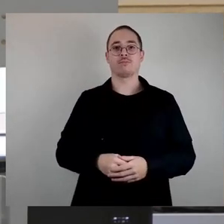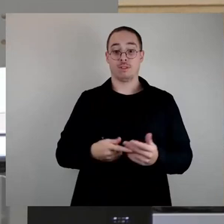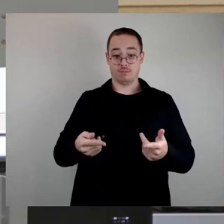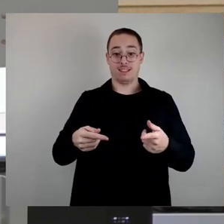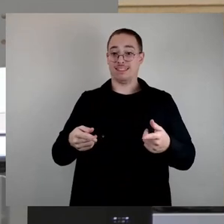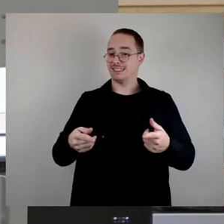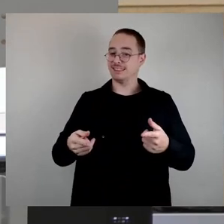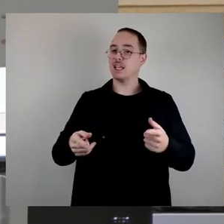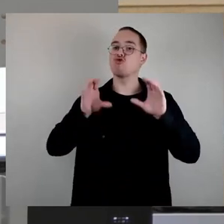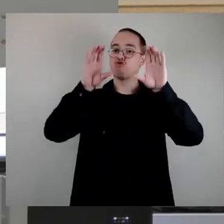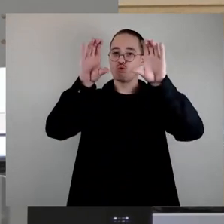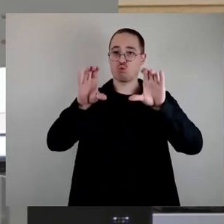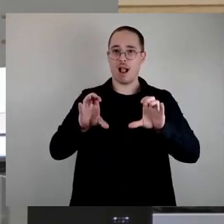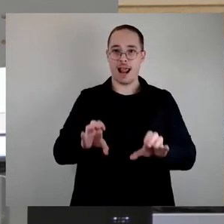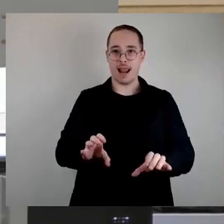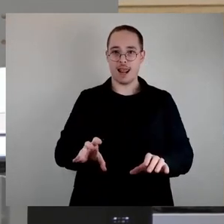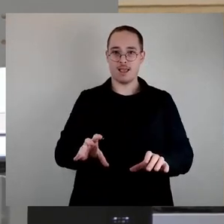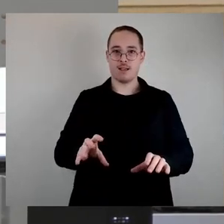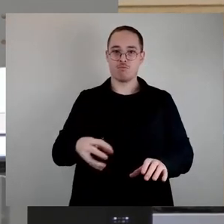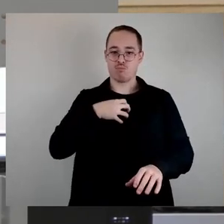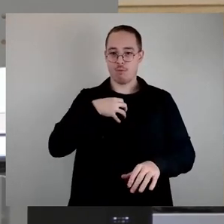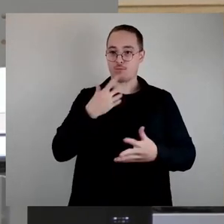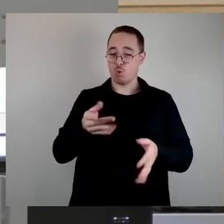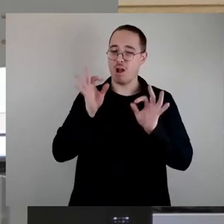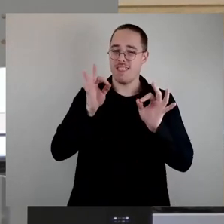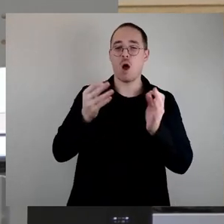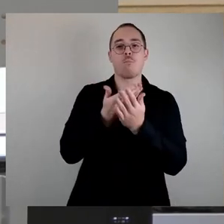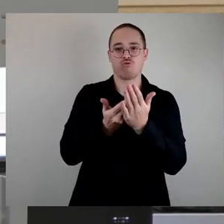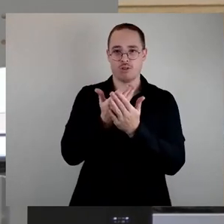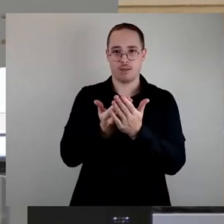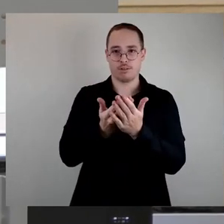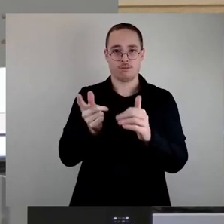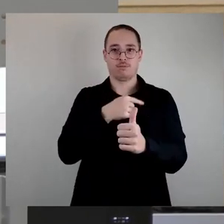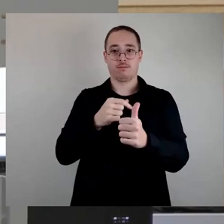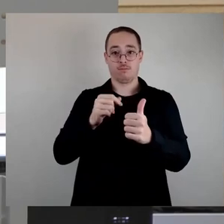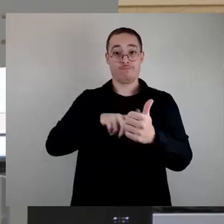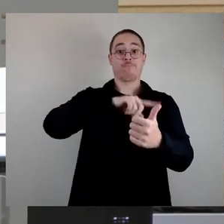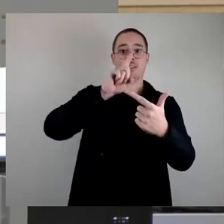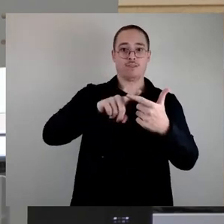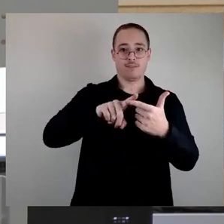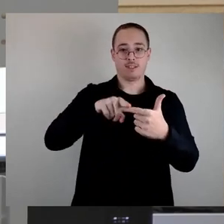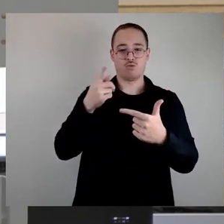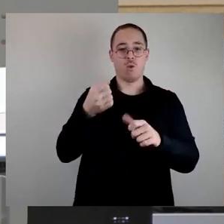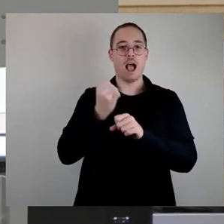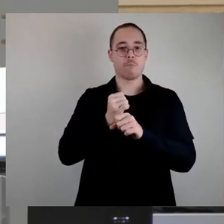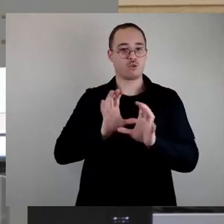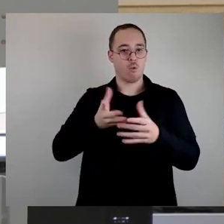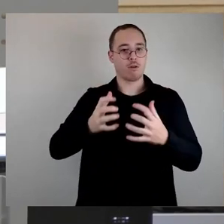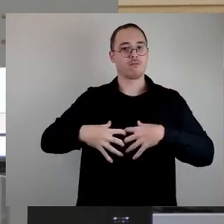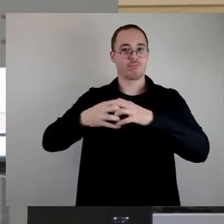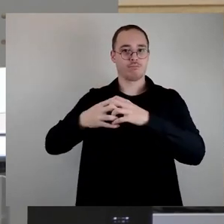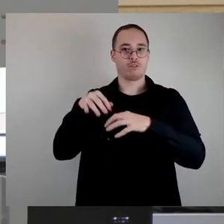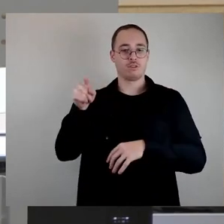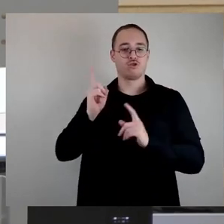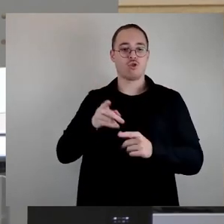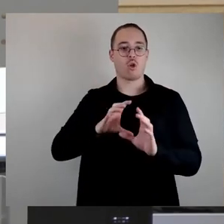genau. Hier, oder? Zweitens, eine Arbeitsgruppe. Und diese Arbeitsgruppe soll kommunalpolitisch